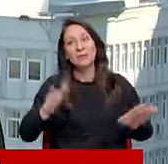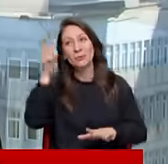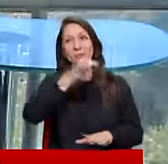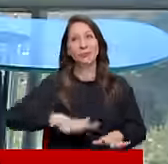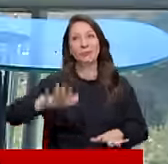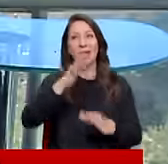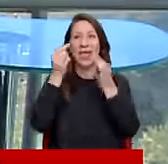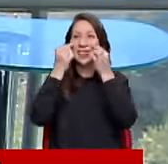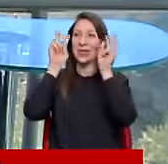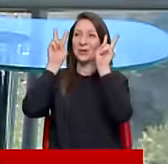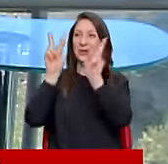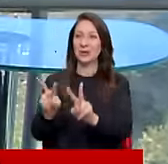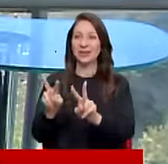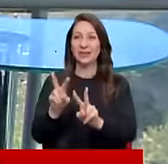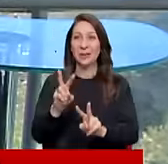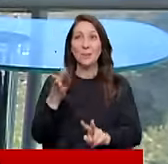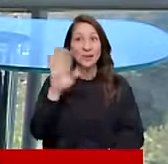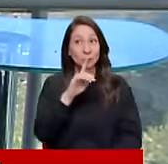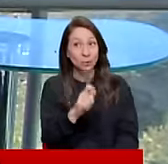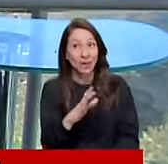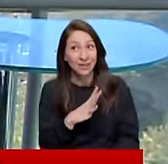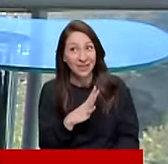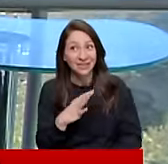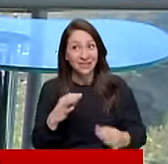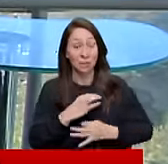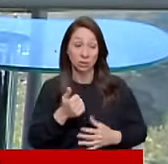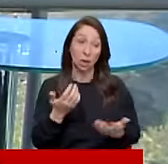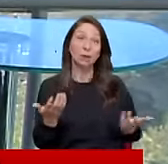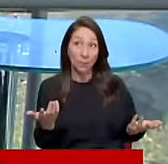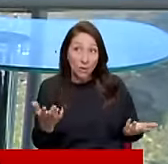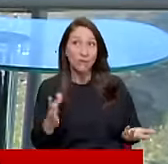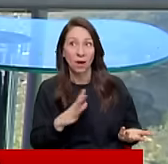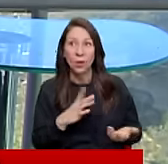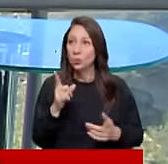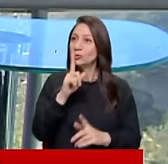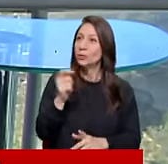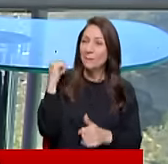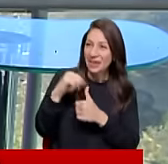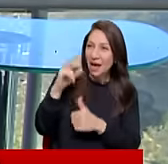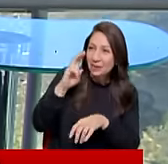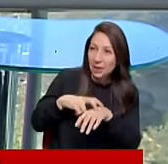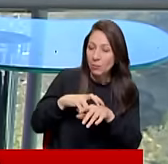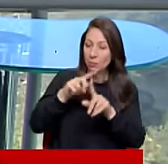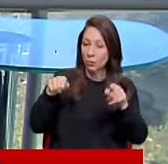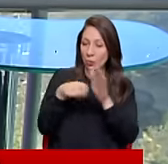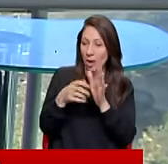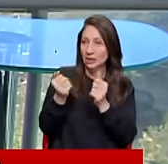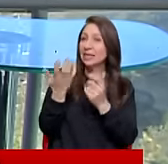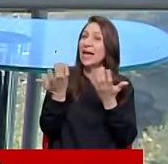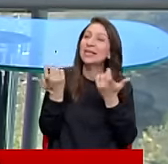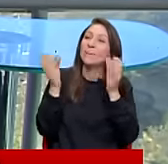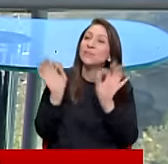Türkiye'de ona tanıklık etti. Verdiğiniz başka sözler de var Sayın Başkan. Var tabii. O sözleri bir kez daha böyle hatırlatalım. Mazbatayı aldınız.